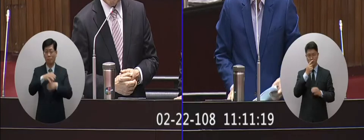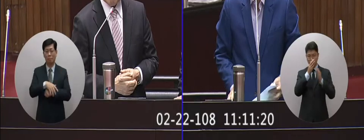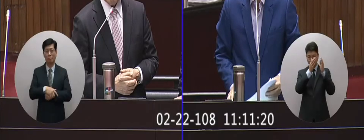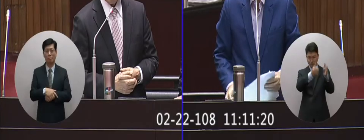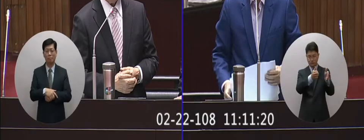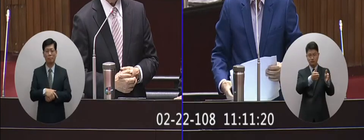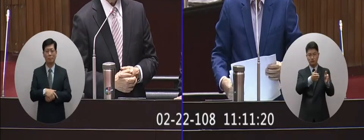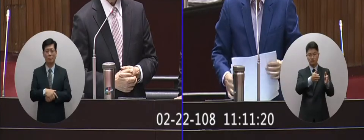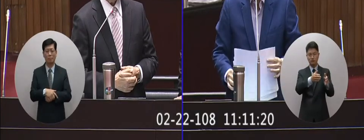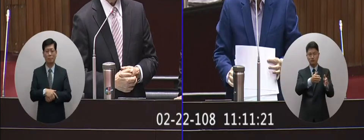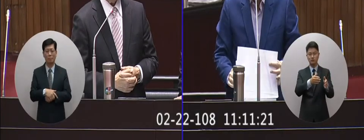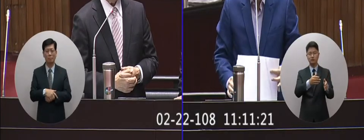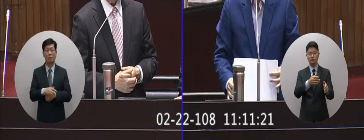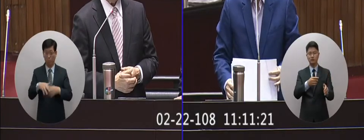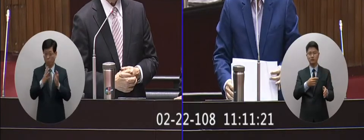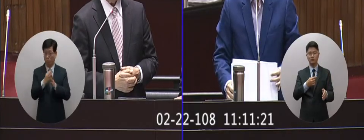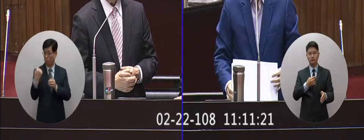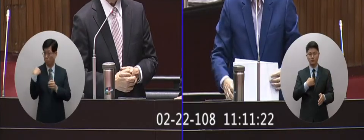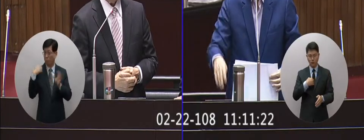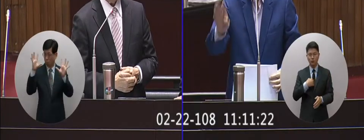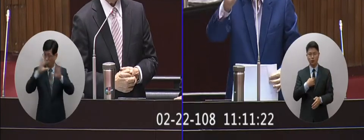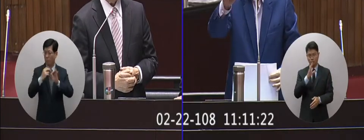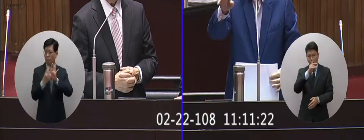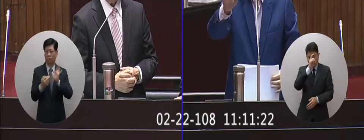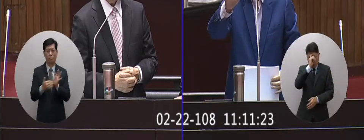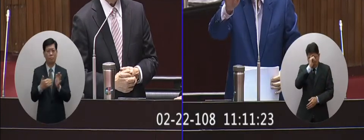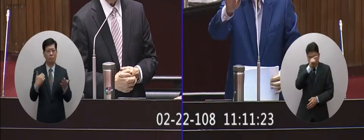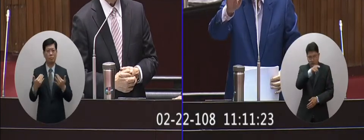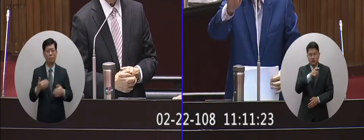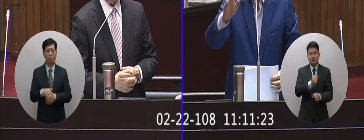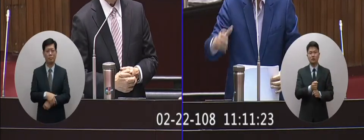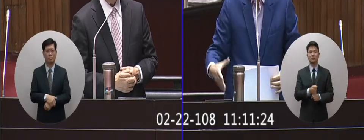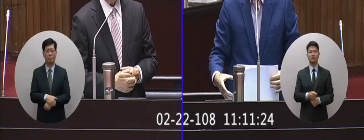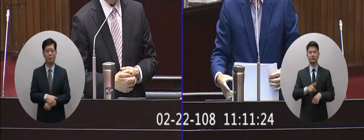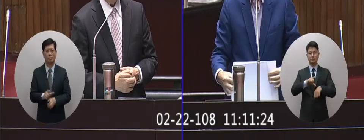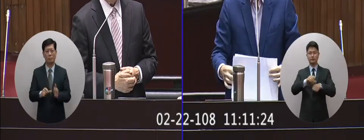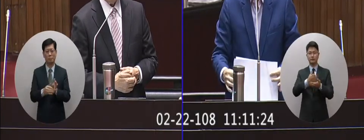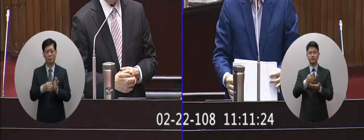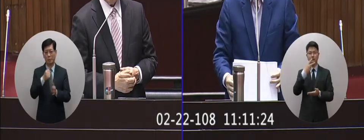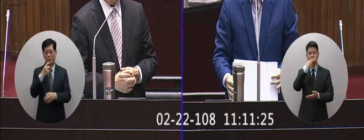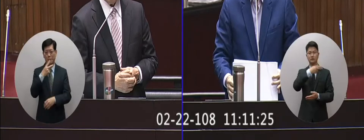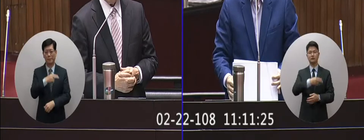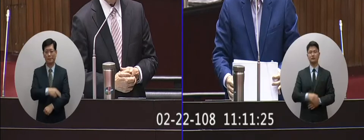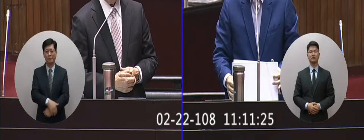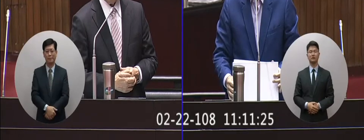你，我对你是有。 我们昨天晚上有说明清楚。